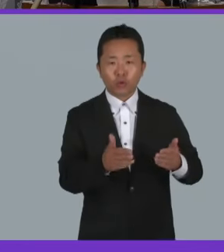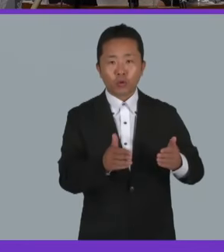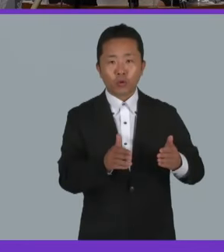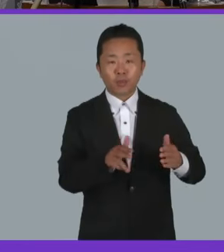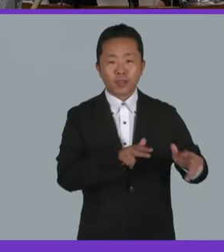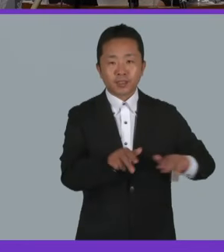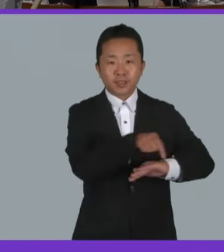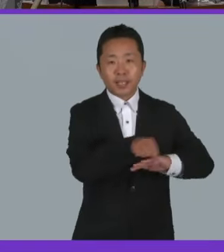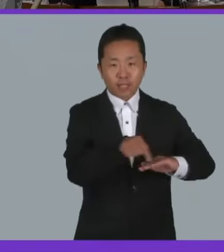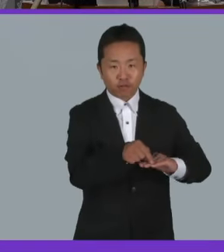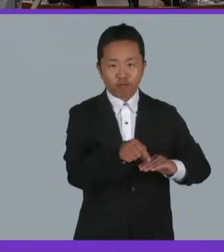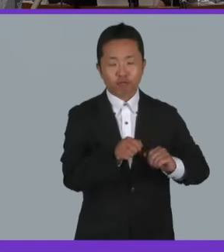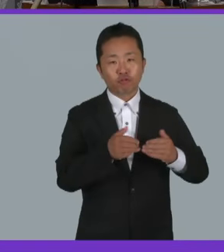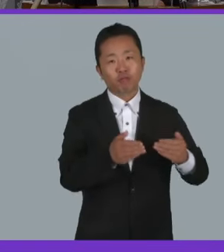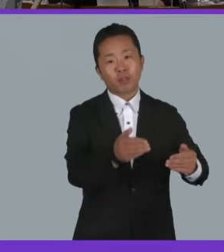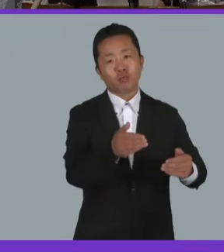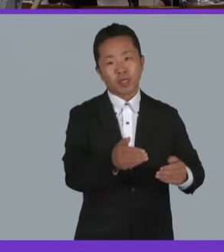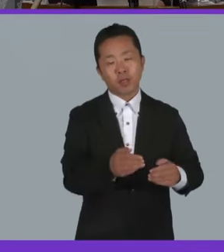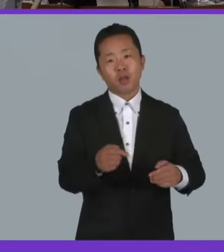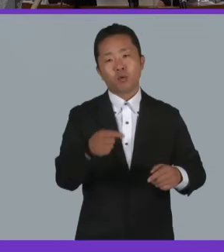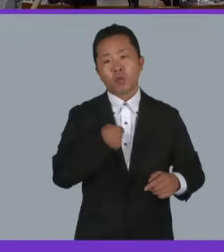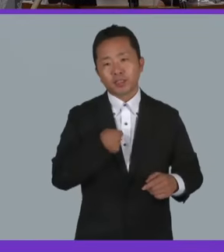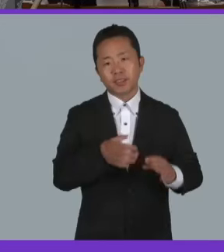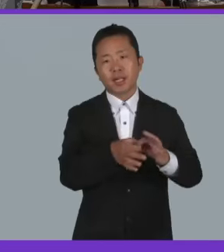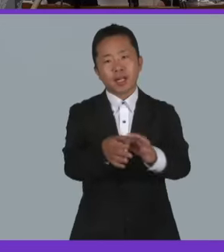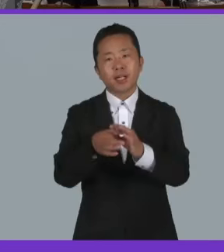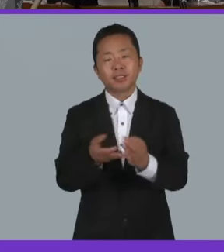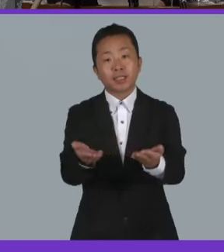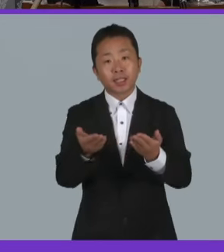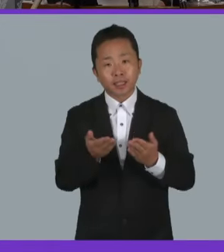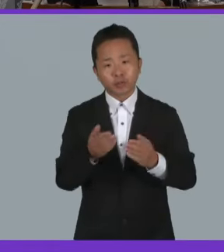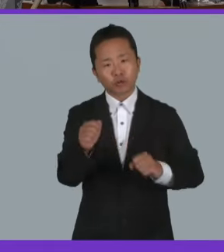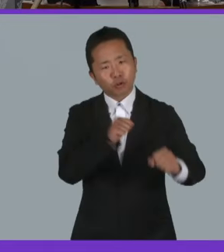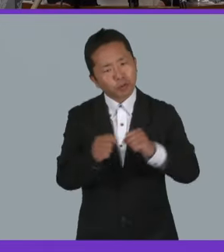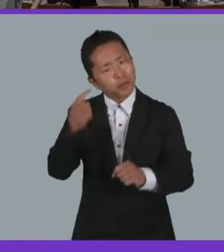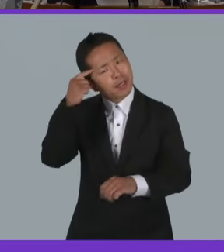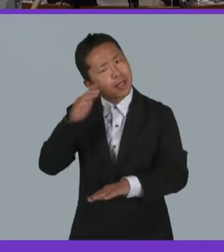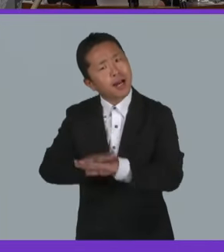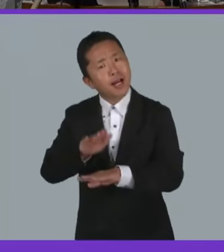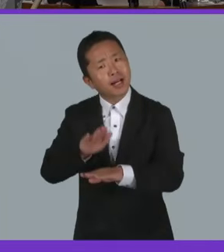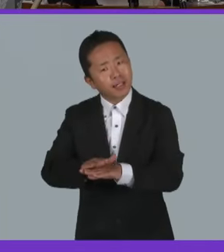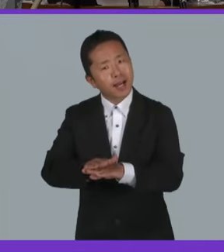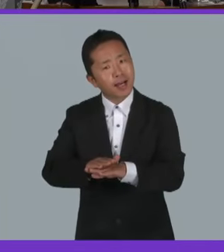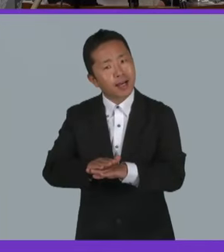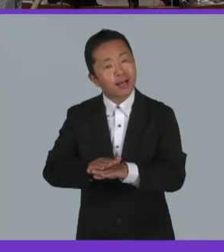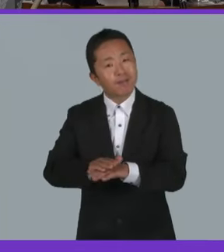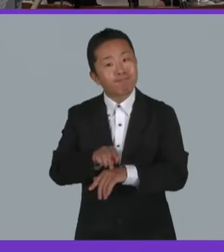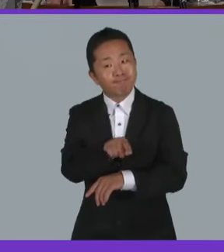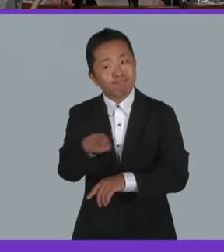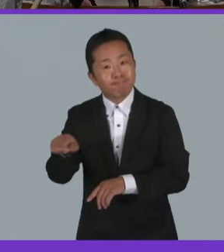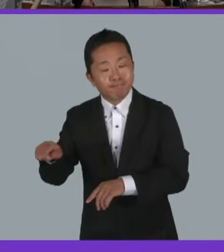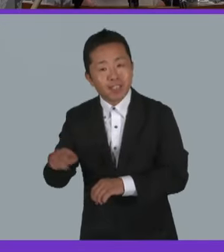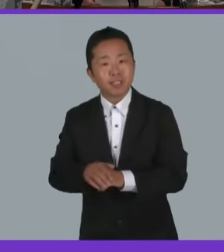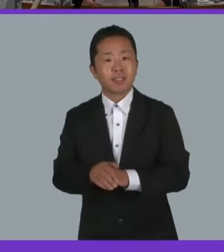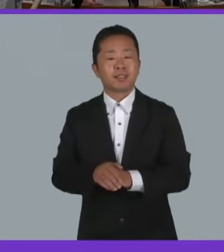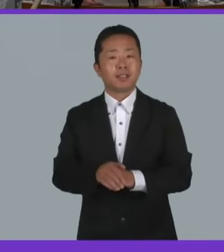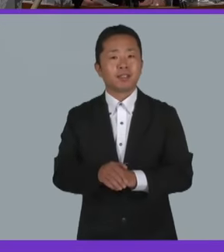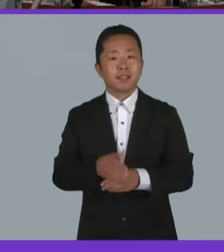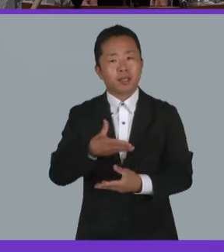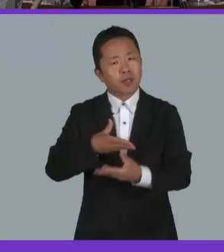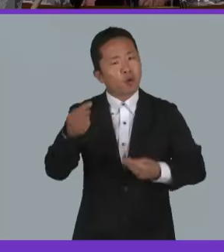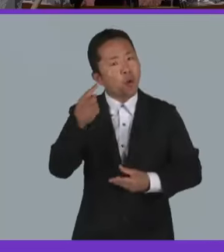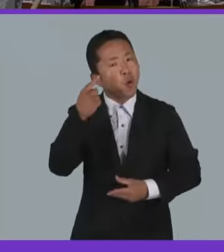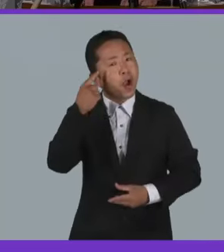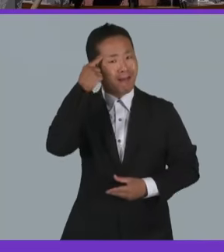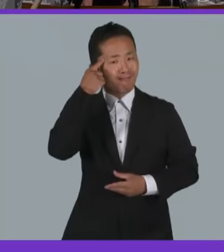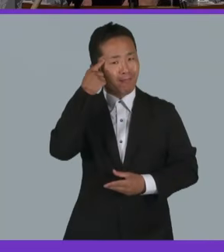で、私自身がこれまで関わらせていただき、その取り組みやお考え方に、お考えのに共感した各分野の